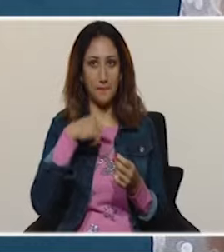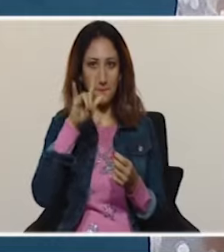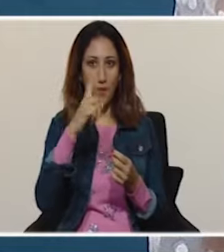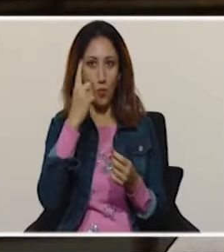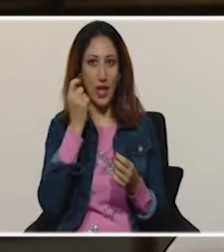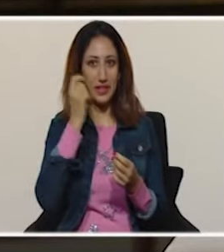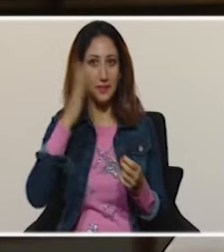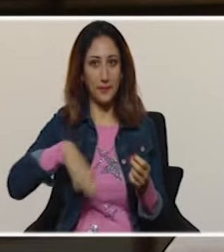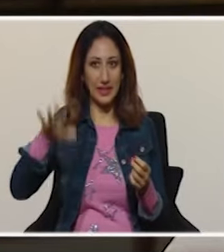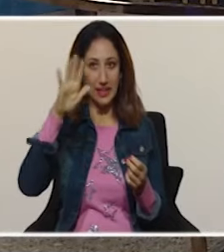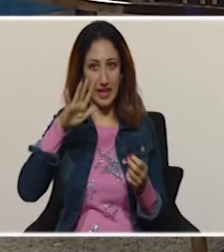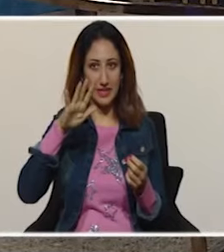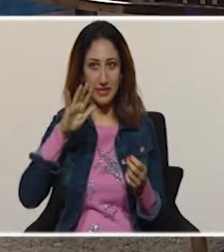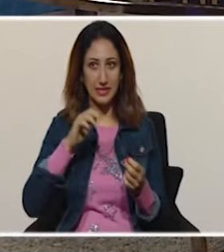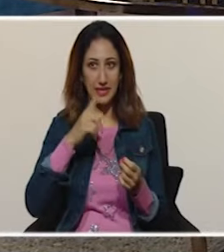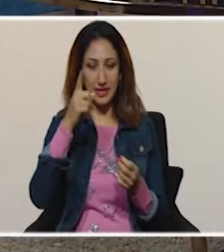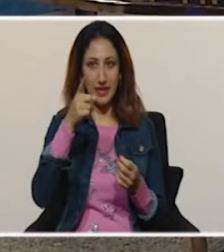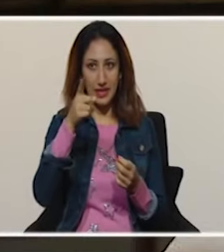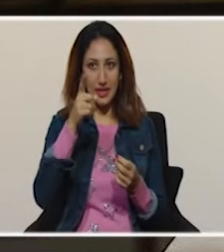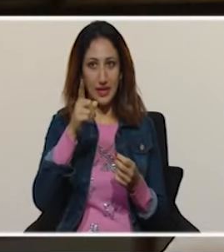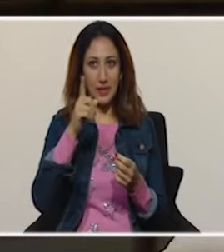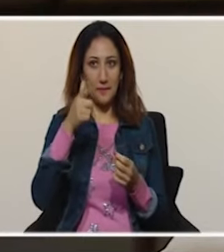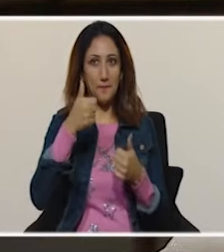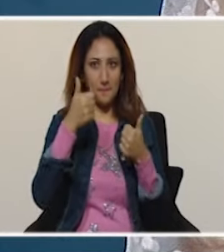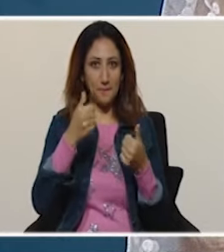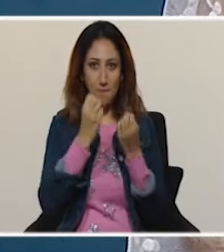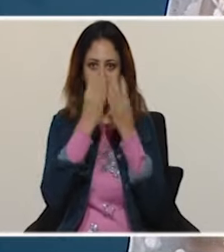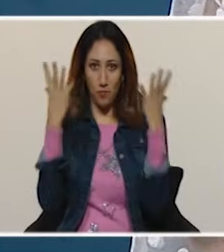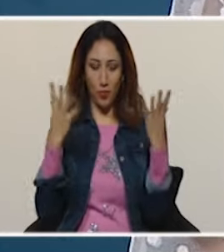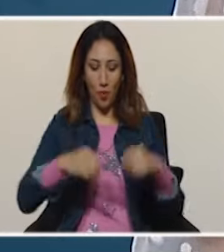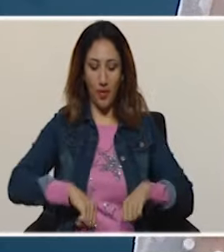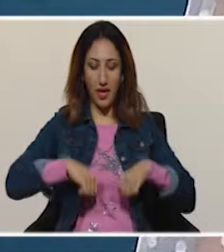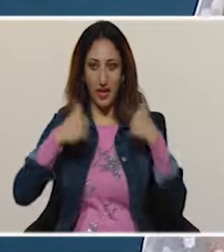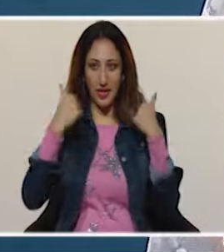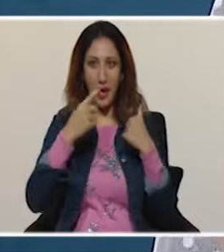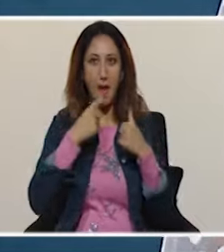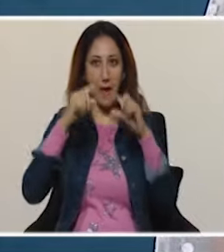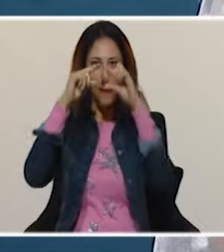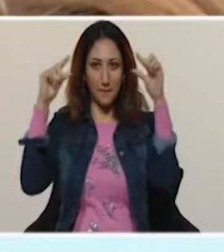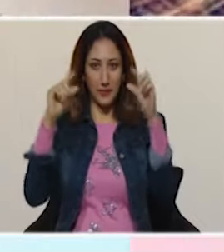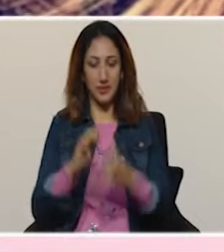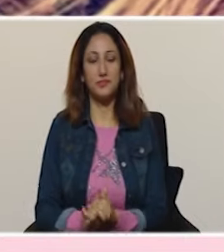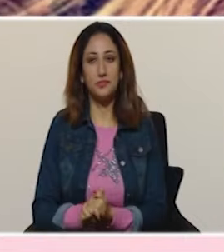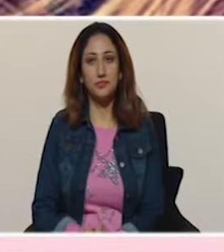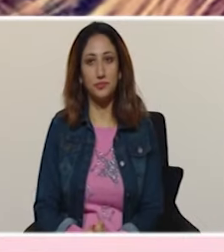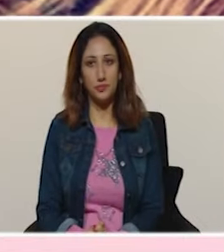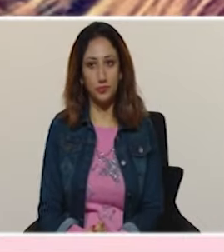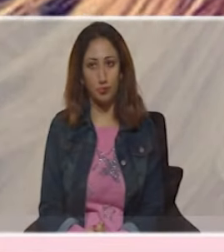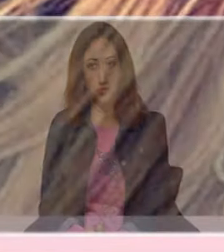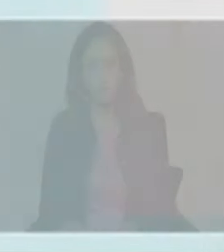وبعدين انت في الحياه اللي هو بيتك الاصلي طبعا، طبعا يعني منوره الحياه نمبر 1 الحياه الحمراء رقم 1.